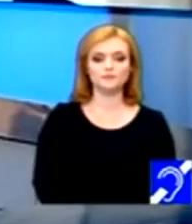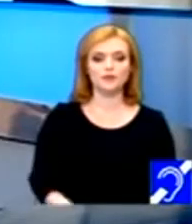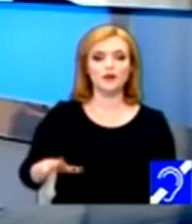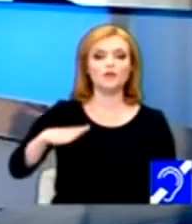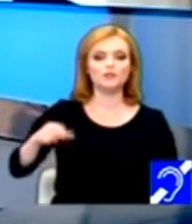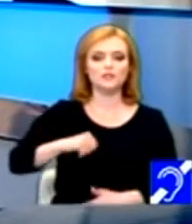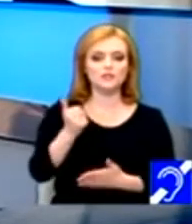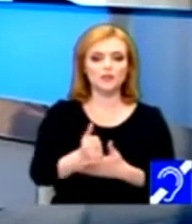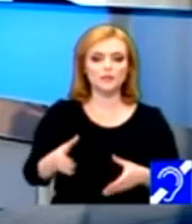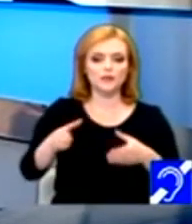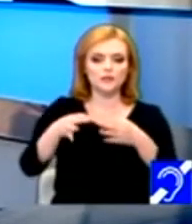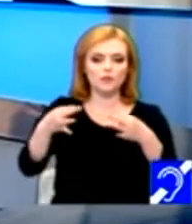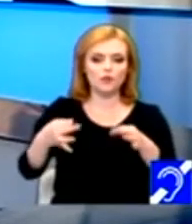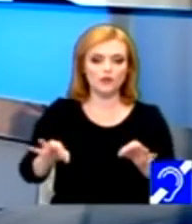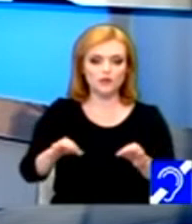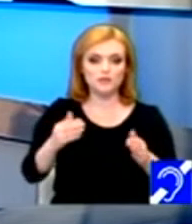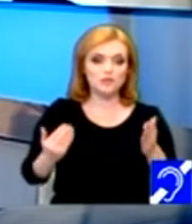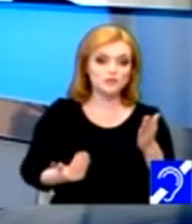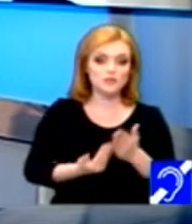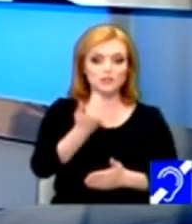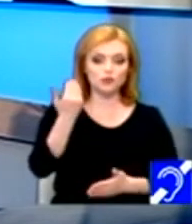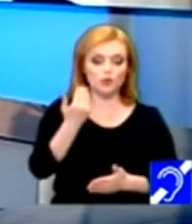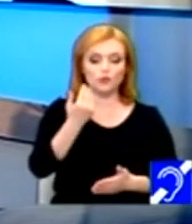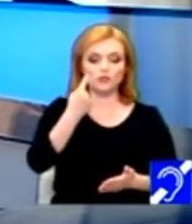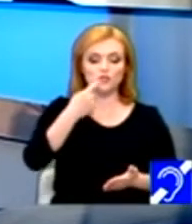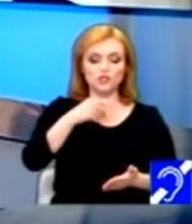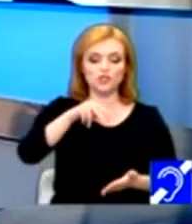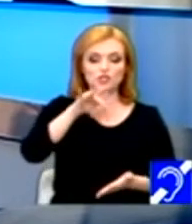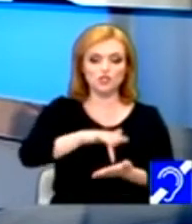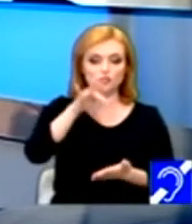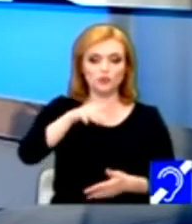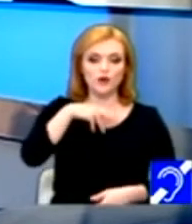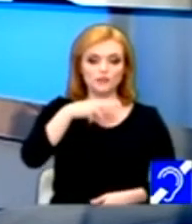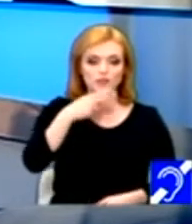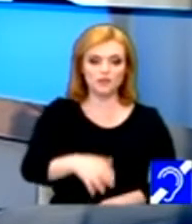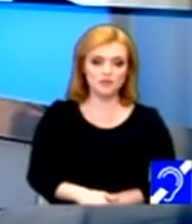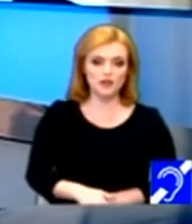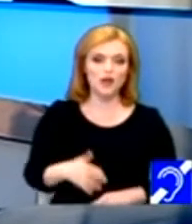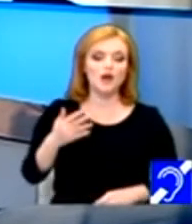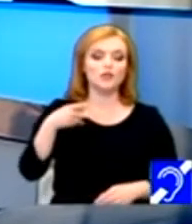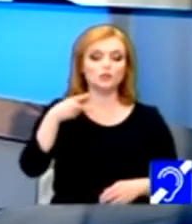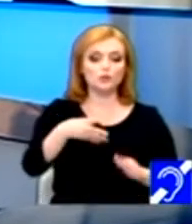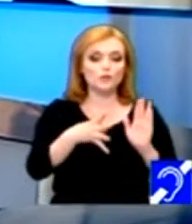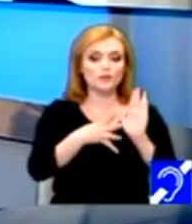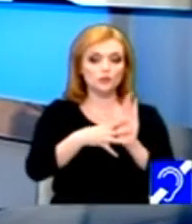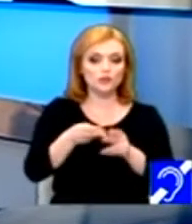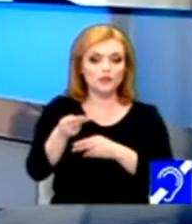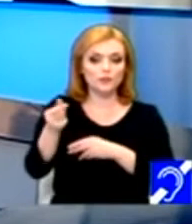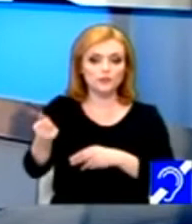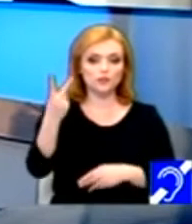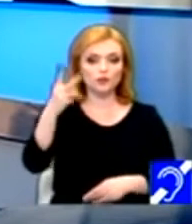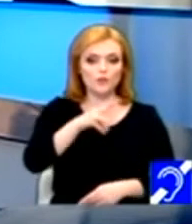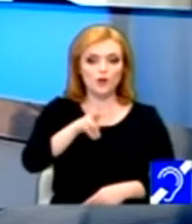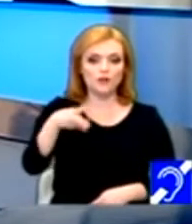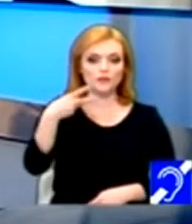Fostul lider PD Vlad Plahotniuc este din nou în mijlocul unui scandal. El riscă să fie cercetat pentru că în 2009 ar fi plătit 2 milioane de